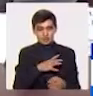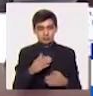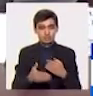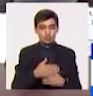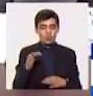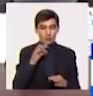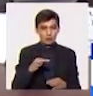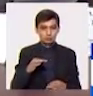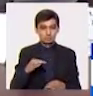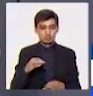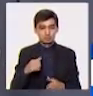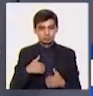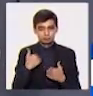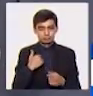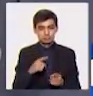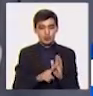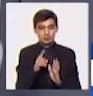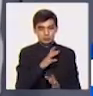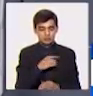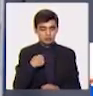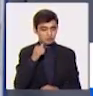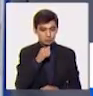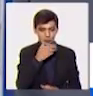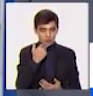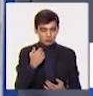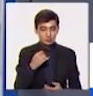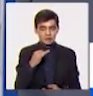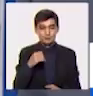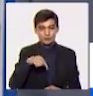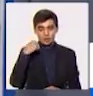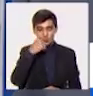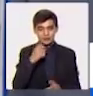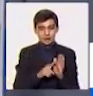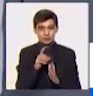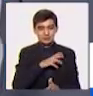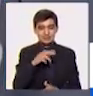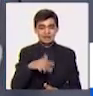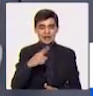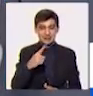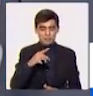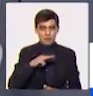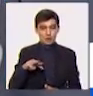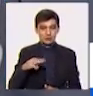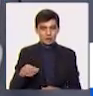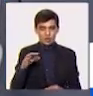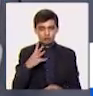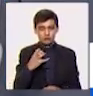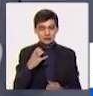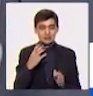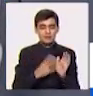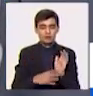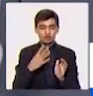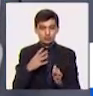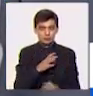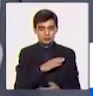асыра орындап жатқанын жасырмайды. Жыл басынан бері 31 миллион теңгеге 494 әкімшілік хаттама толтырылды. Ал былтыр бір